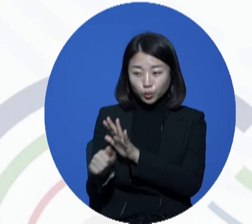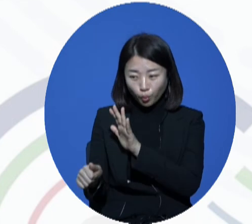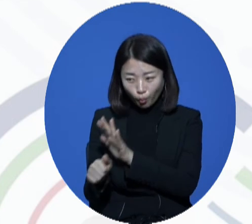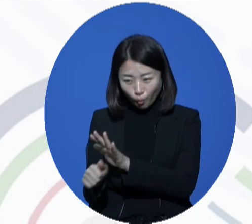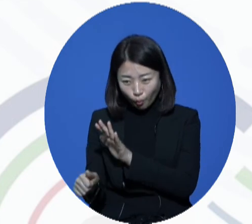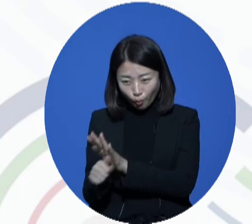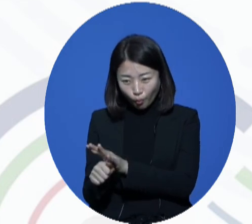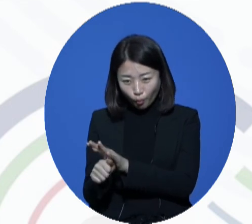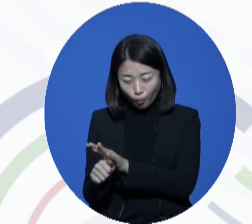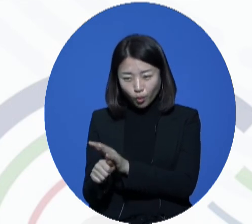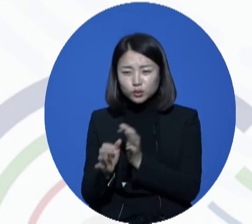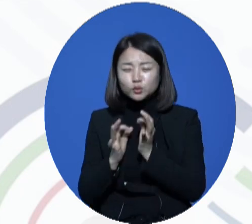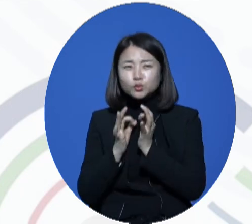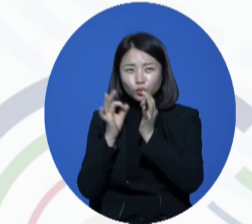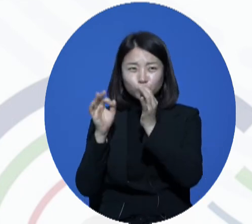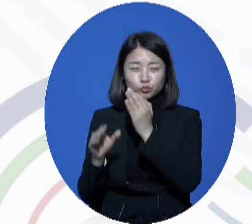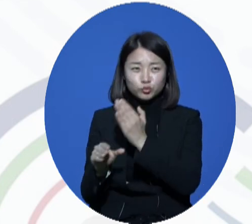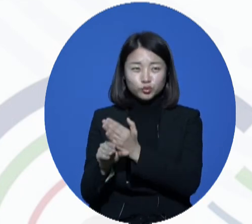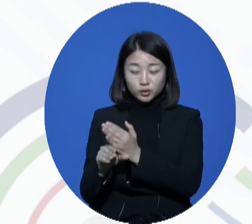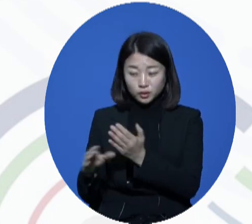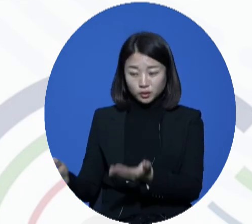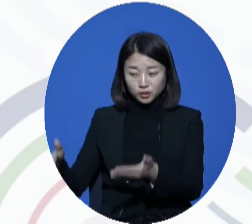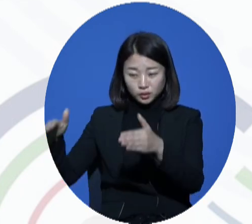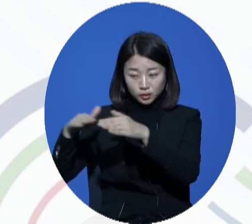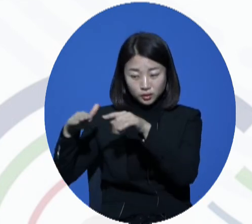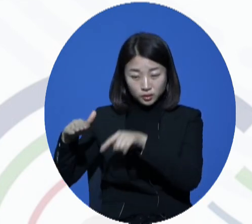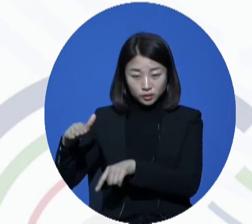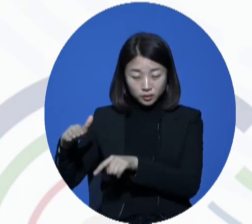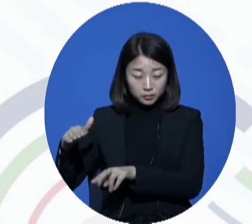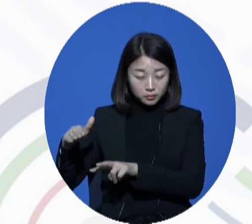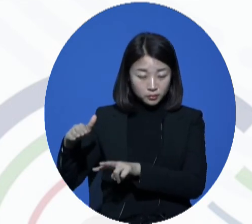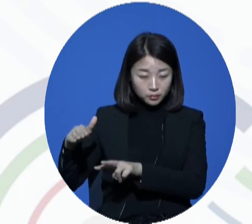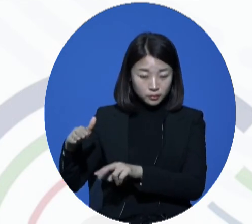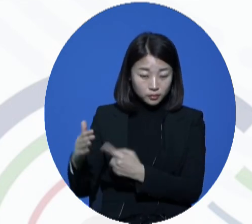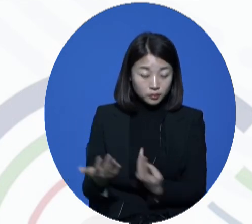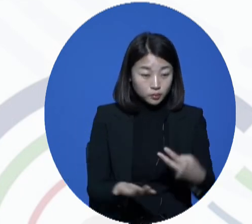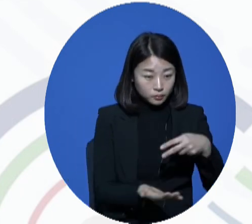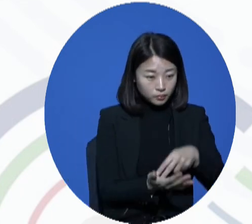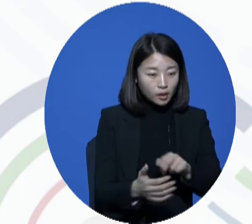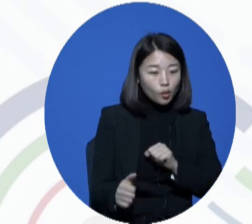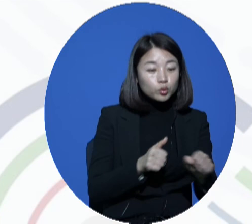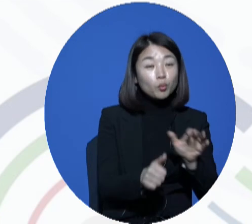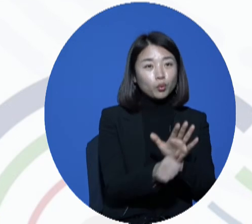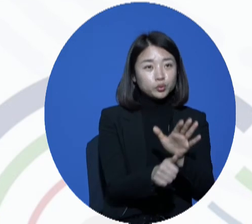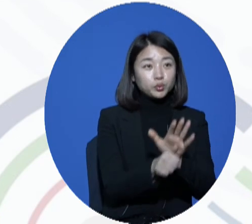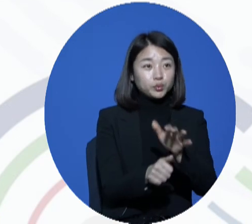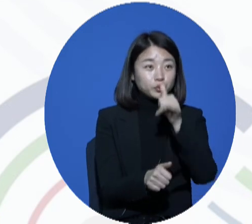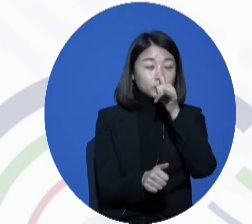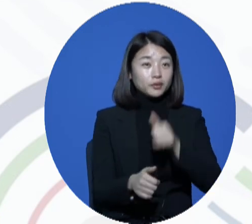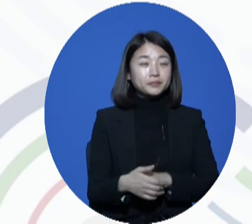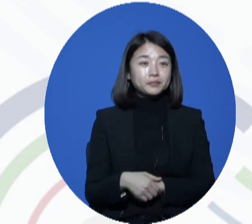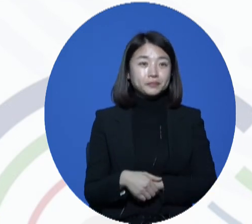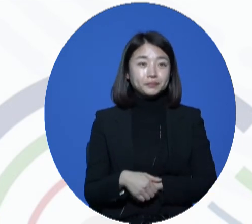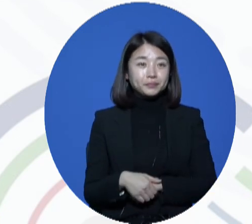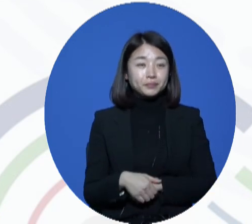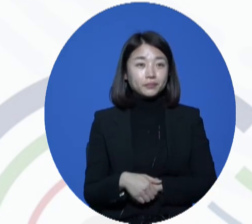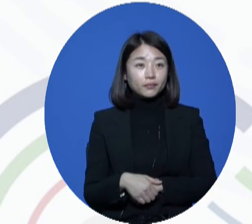체제를 갖추고자 했습니다. 그래서 시설 거주의 대안으로서 활동 보조 제도가 있습니다.